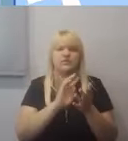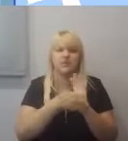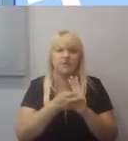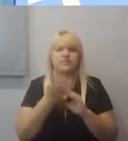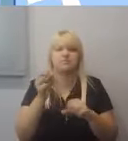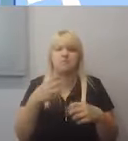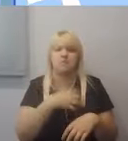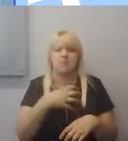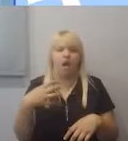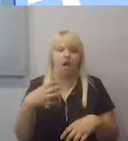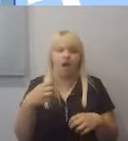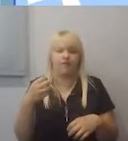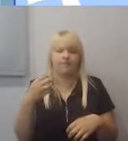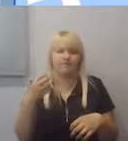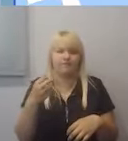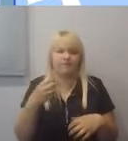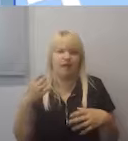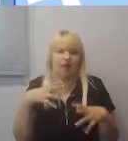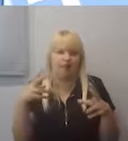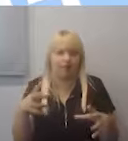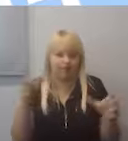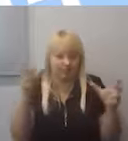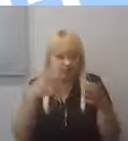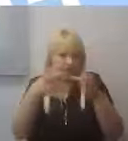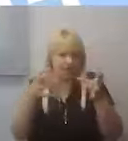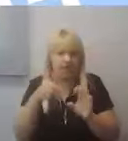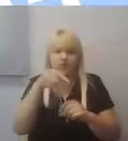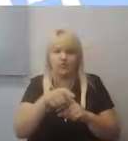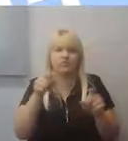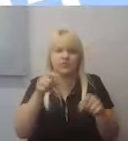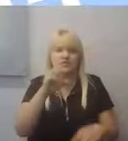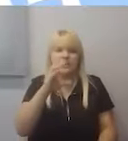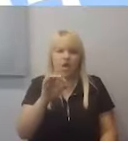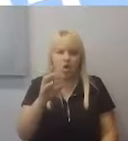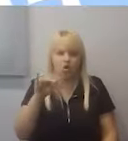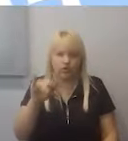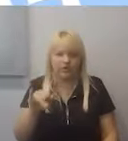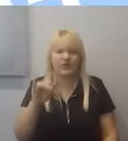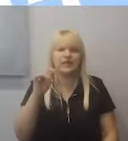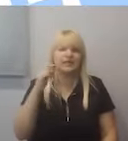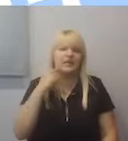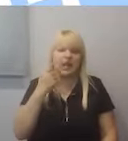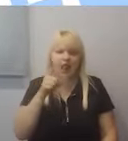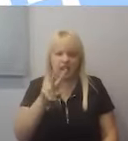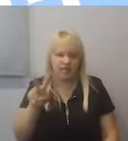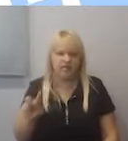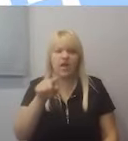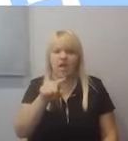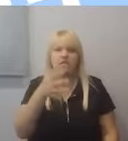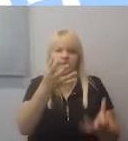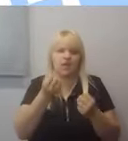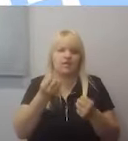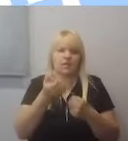galvas jo tieši uz šo adresi coi@ri.lv ir mēs pieņemam jūsu jautājumus droši